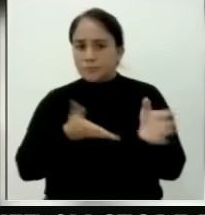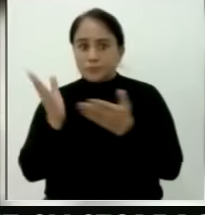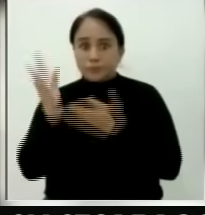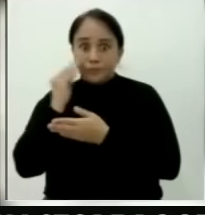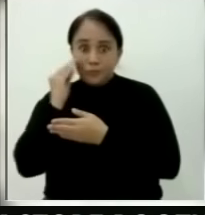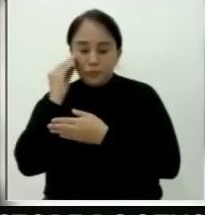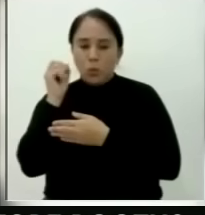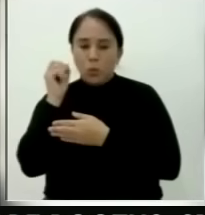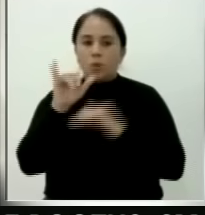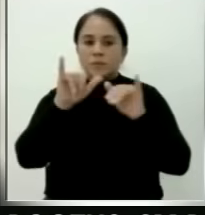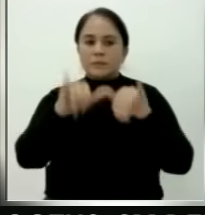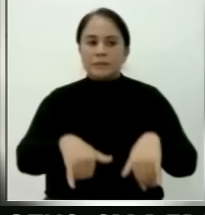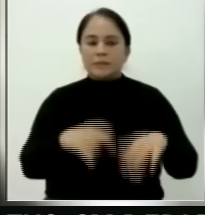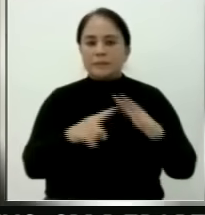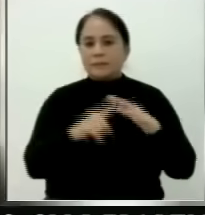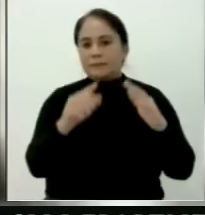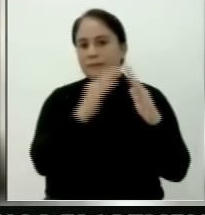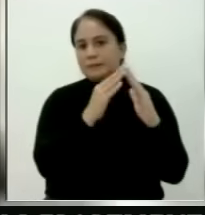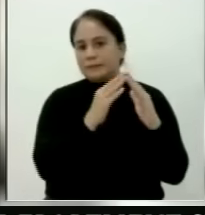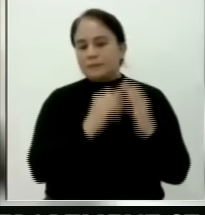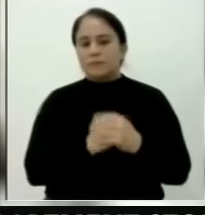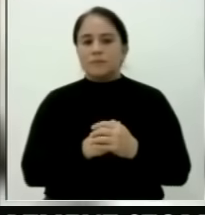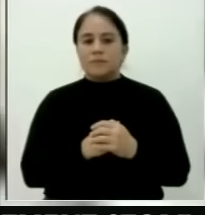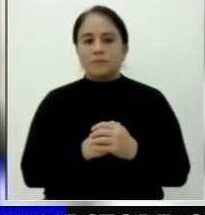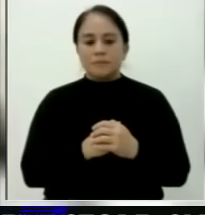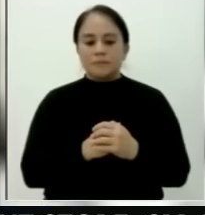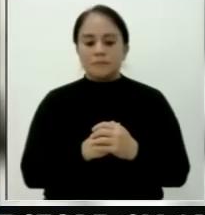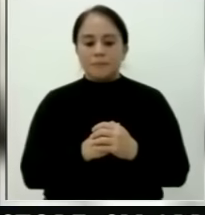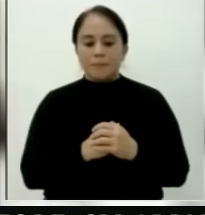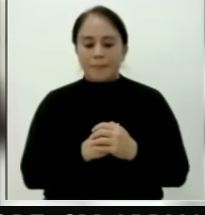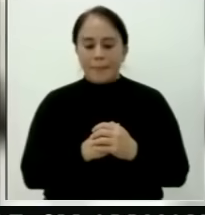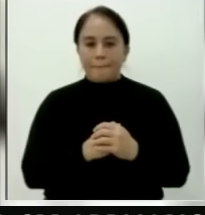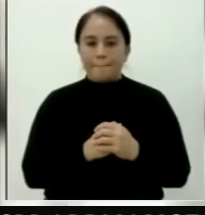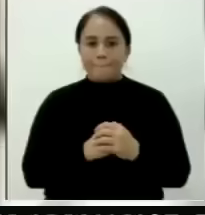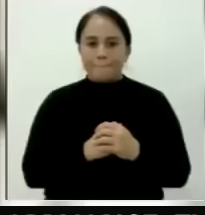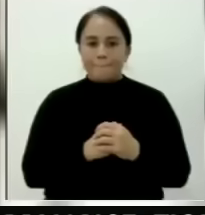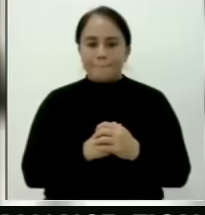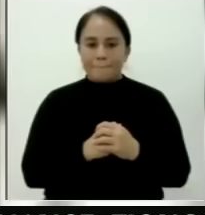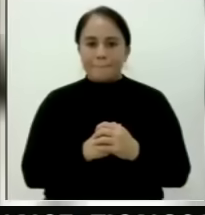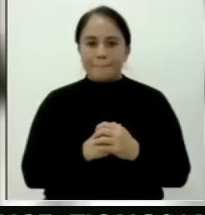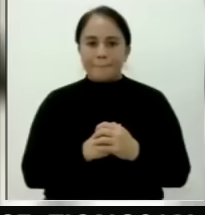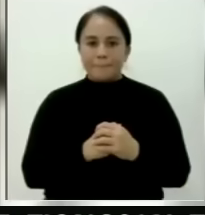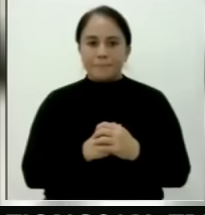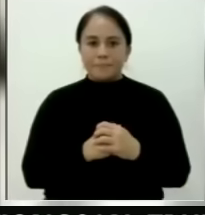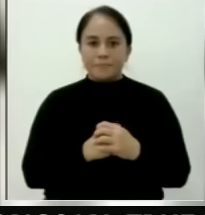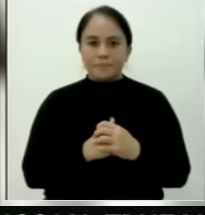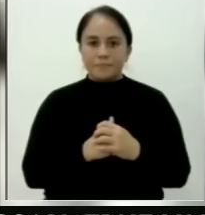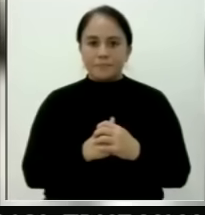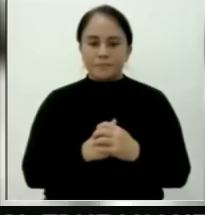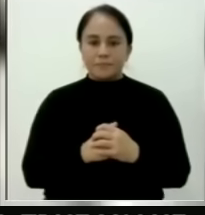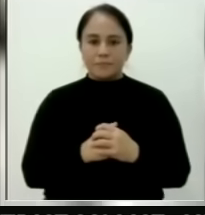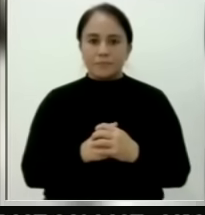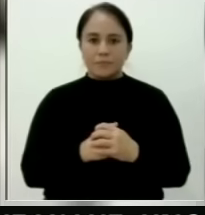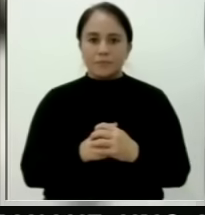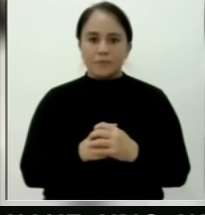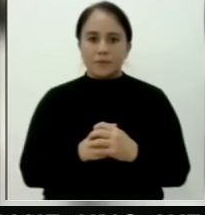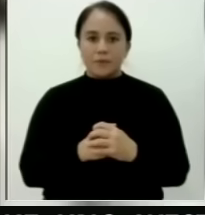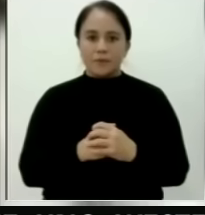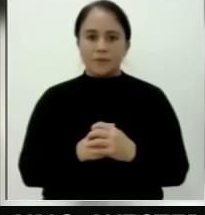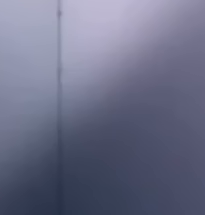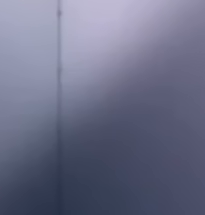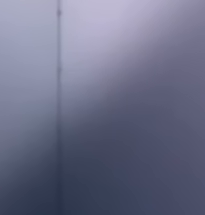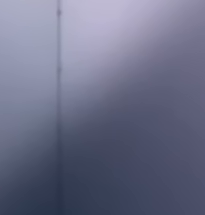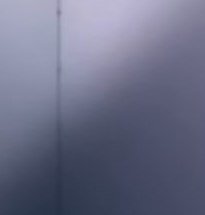mga shelter. Para sa GMA Integrated News, Marisol Abdurrahman. Nakatuto, 24